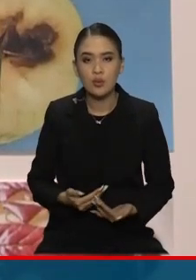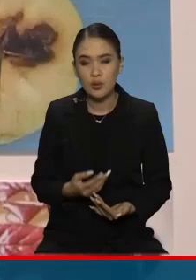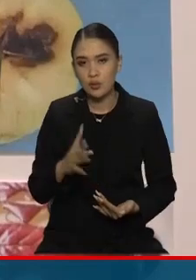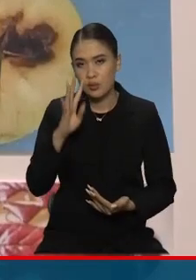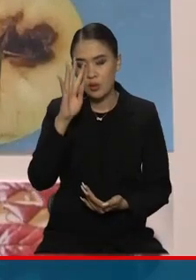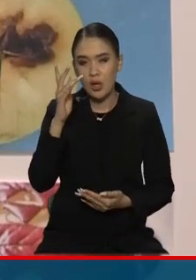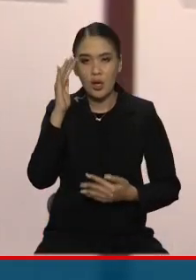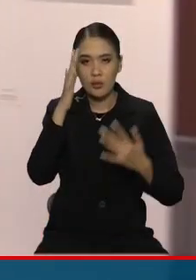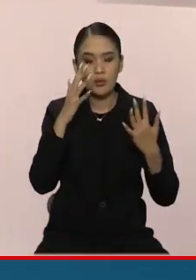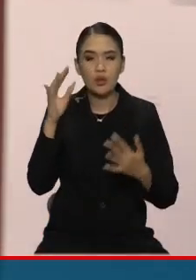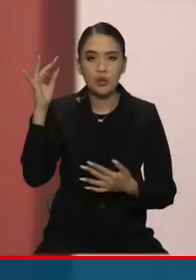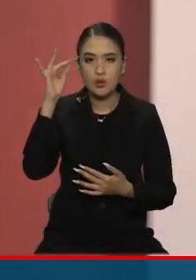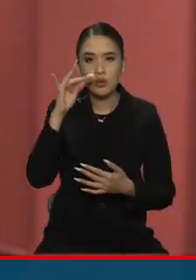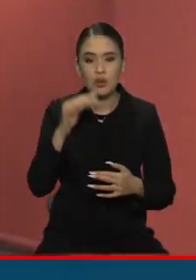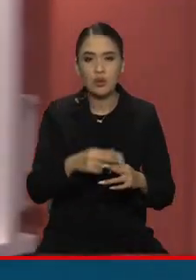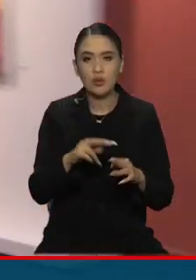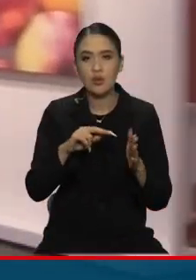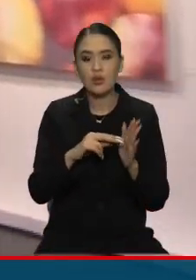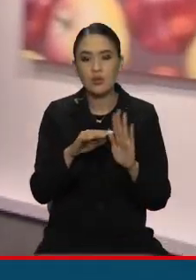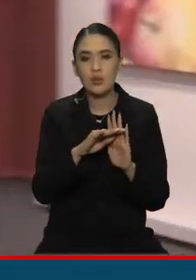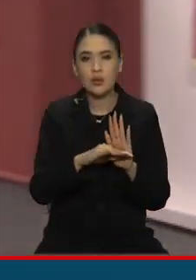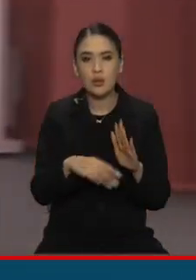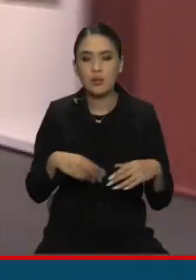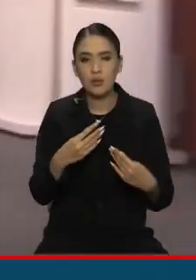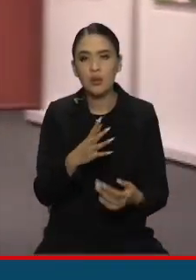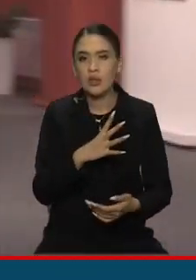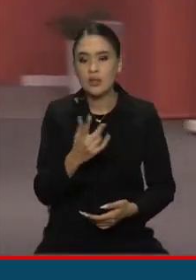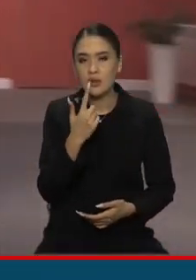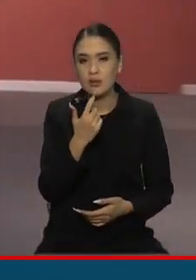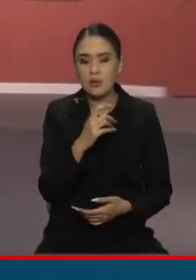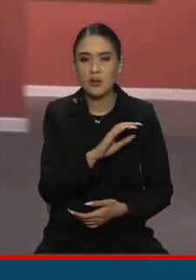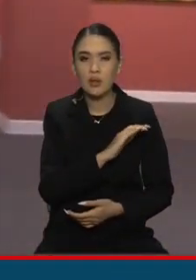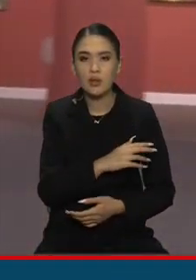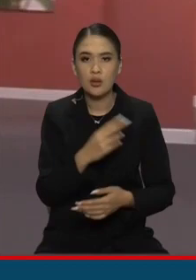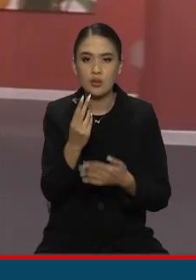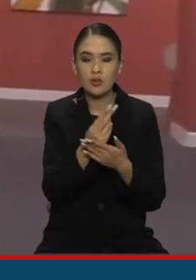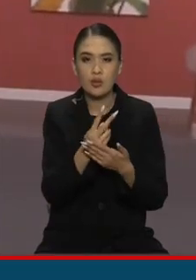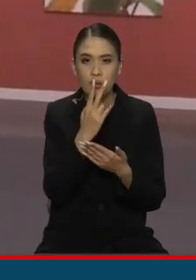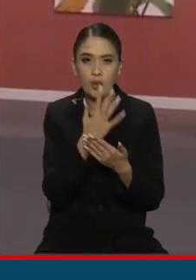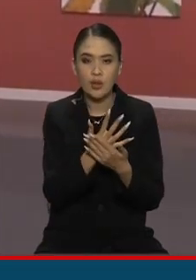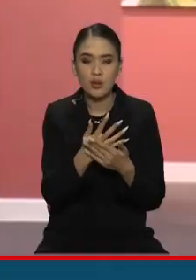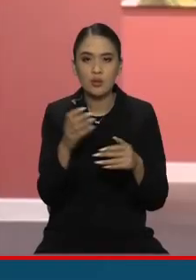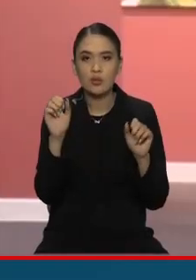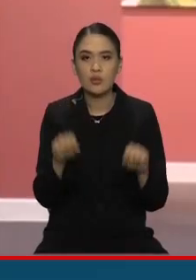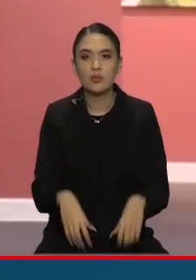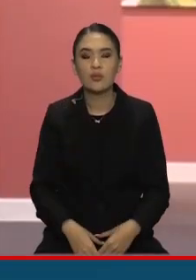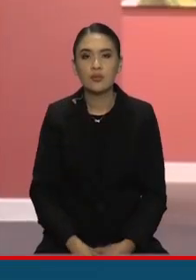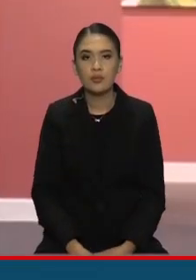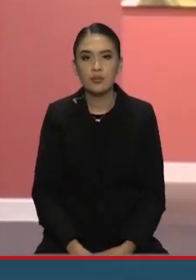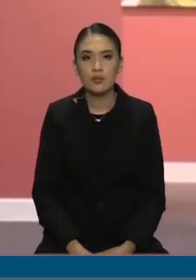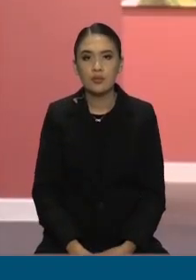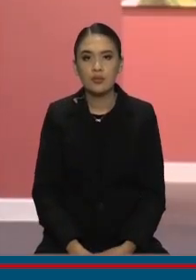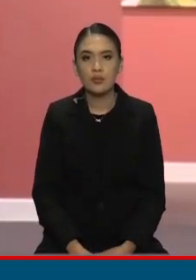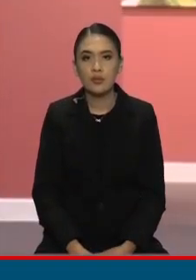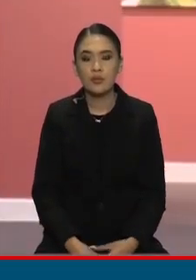арманның тарихи сұрпы жобасына арнаған. Ашық әрі қанық қызғылт түс суретшінің ойын көрсетіп ақтыр. Практически